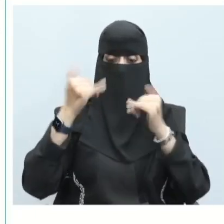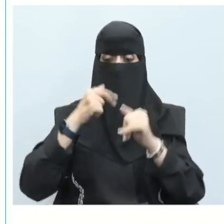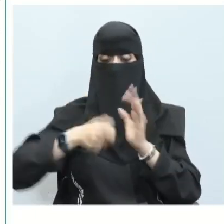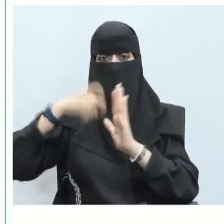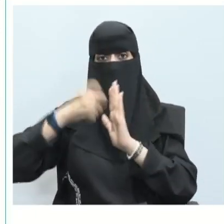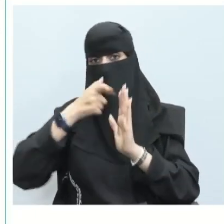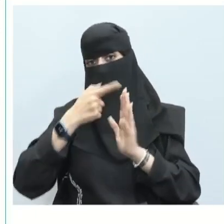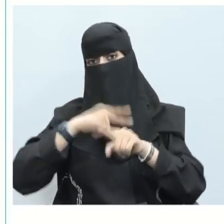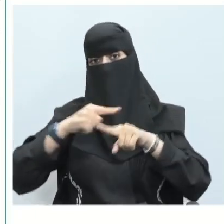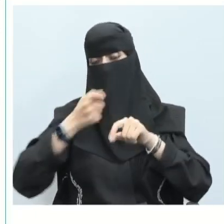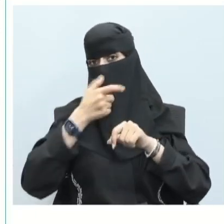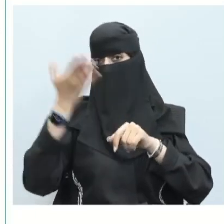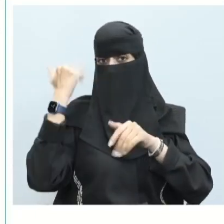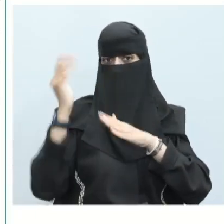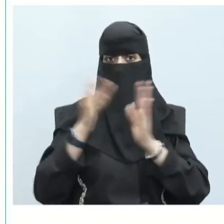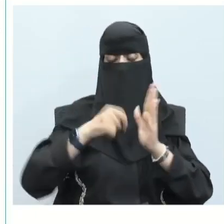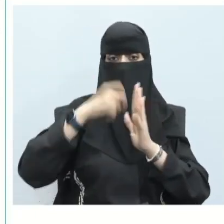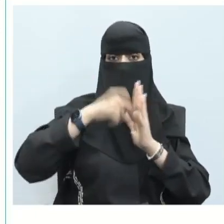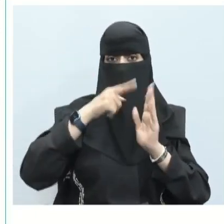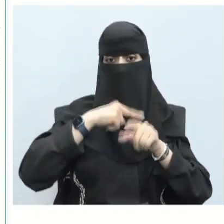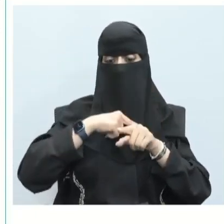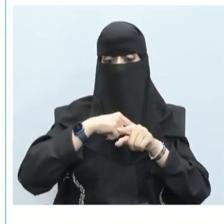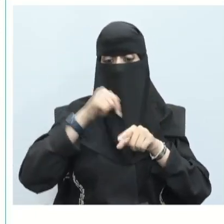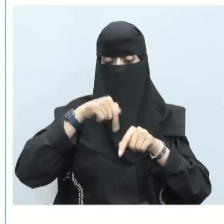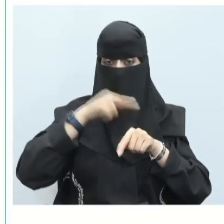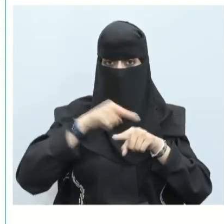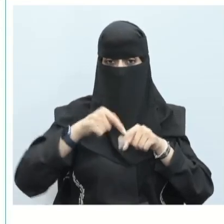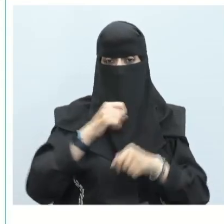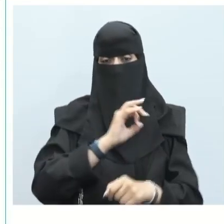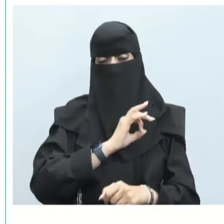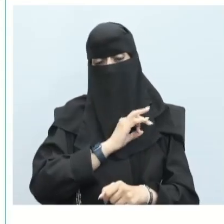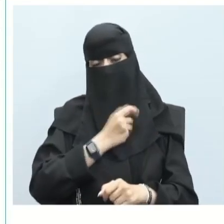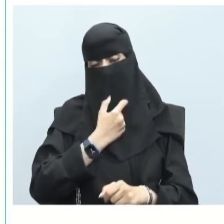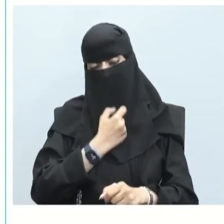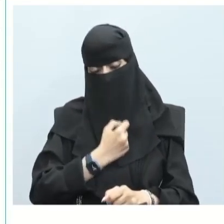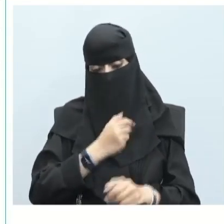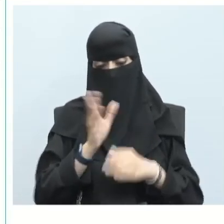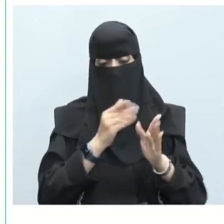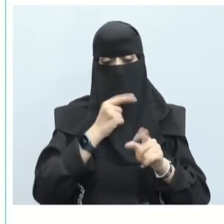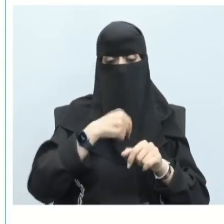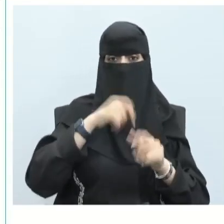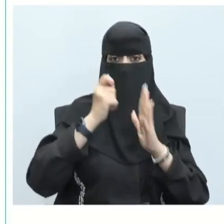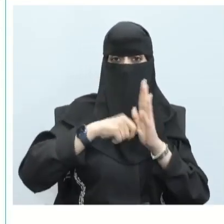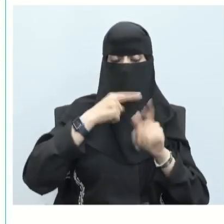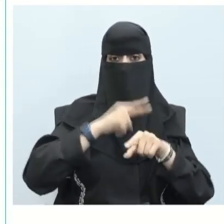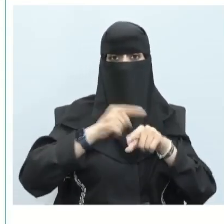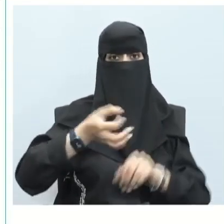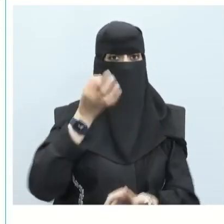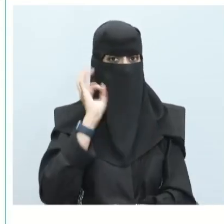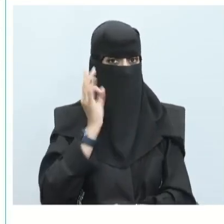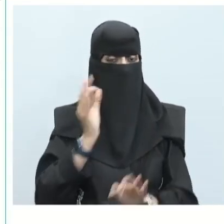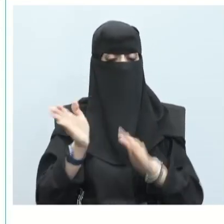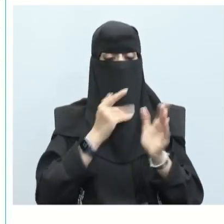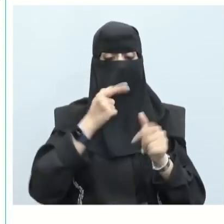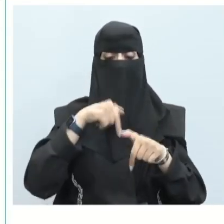الى القدم الاحتكام تعلمنا اليوم الى الشفقه والاحتكام الى التهديد ايضا تعلمنا اليوم